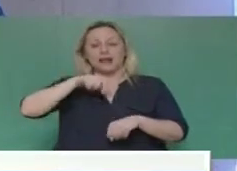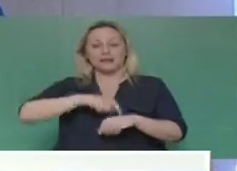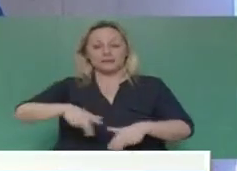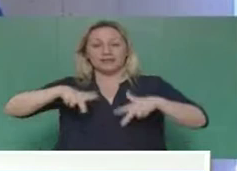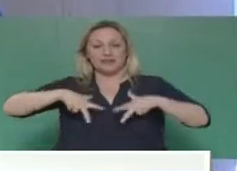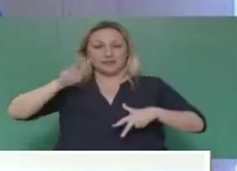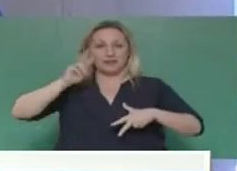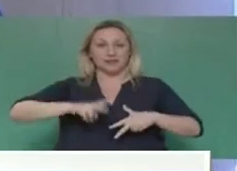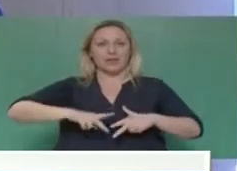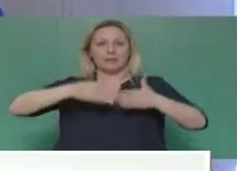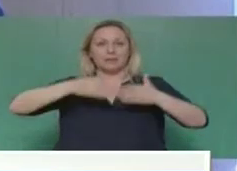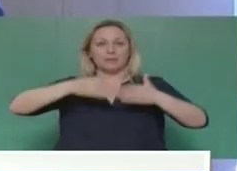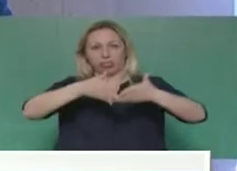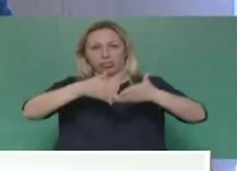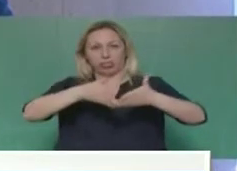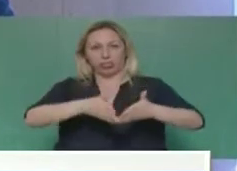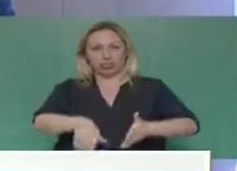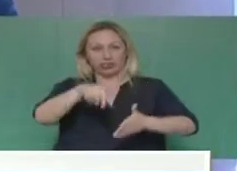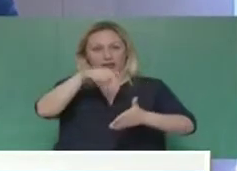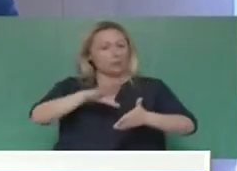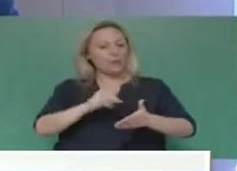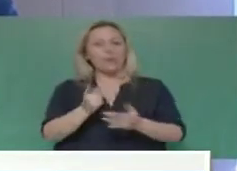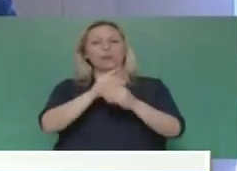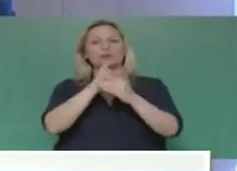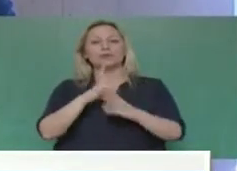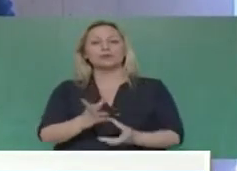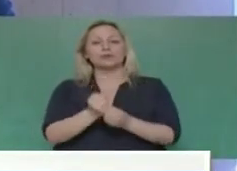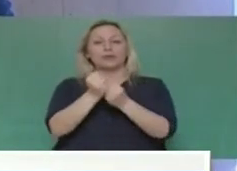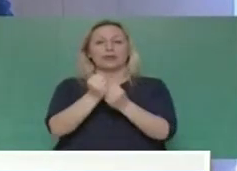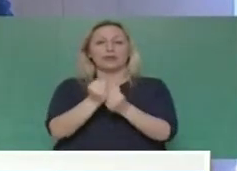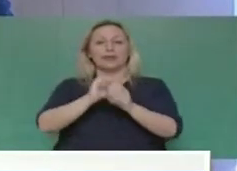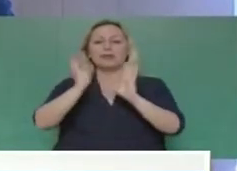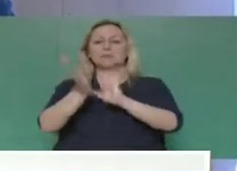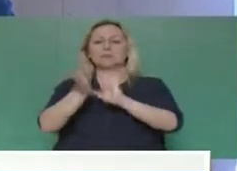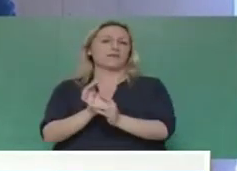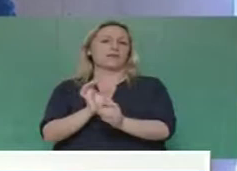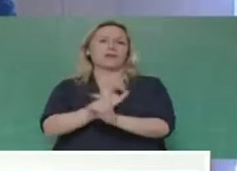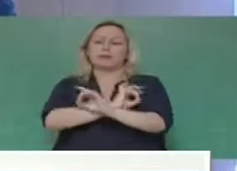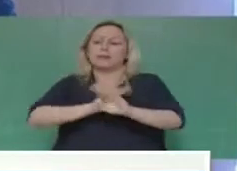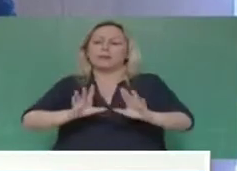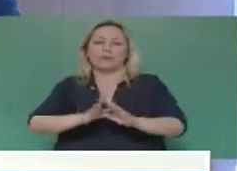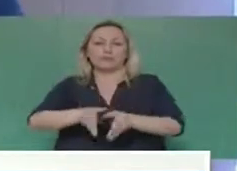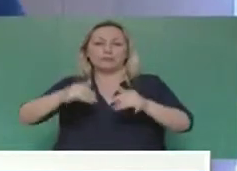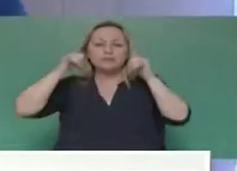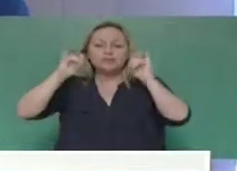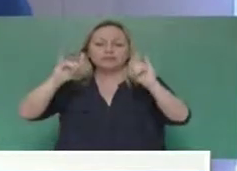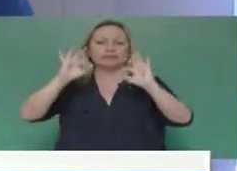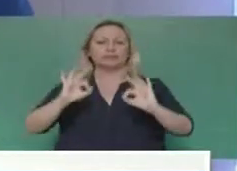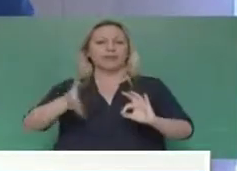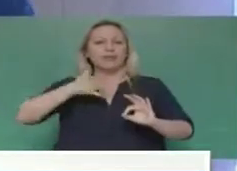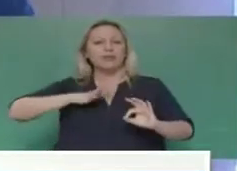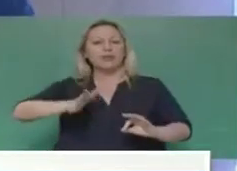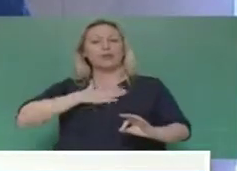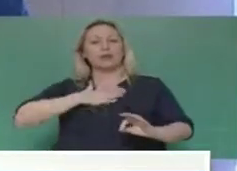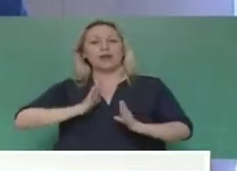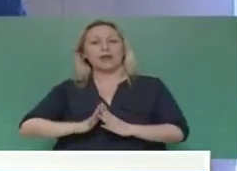ας γίνουν όλα τσιμέντο. Αλήθεια, πόσο άδολο, κυρίες και κύριοι συνάδελφοι, είναι το σύστημα που είναι απλή αναλογική στο πρώτο γύρο και